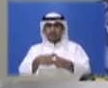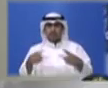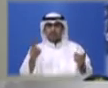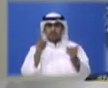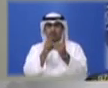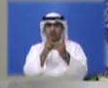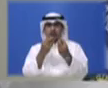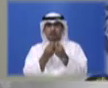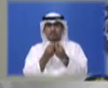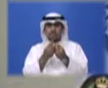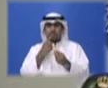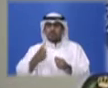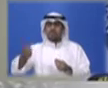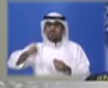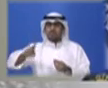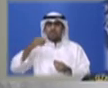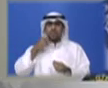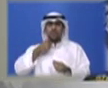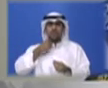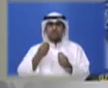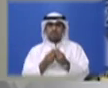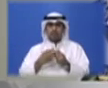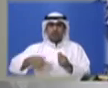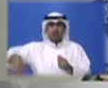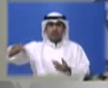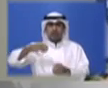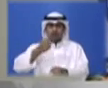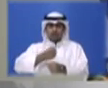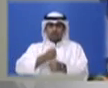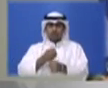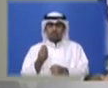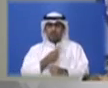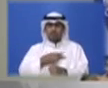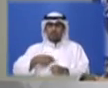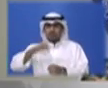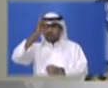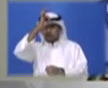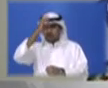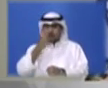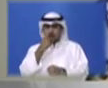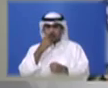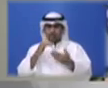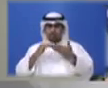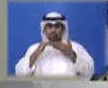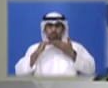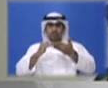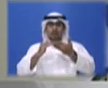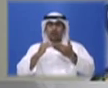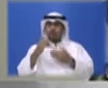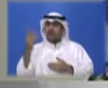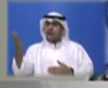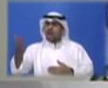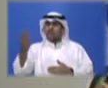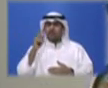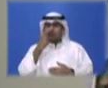متكرر ومتجدد، وإحنا في جهاز الأمن العام حقيقة دائما وباستمرار على استعداد، أبوابنا مفتوحة، توجيهات جلالة